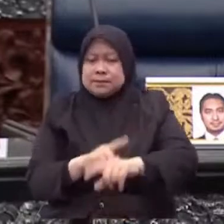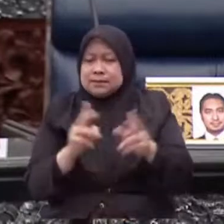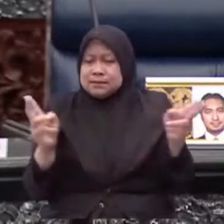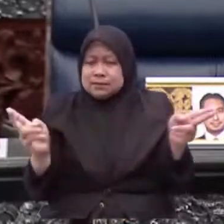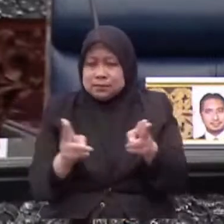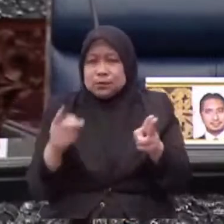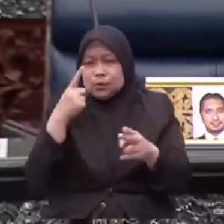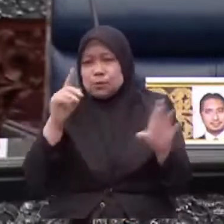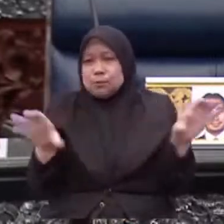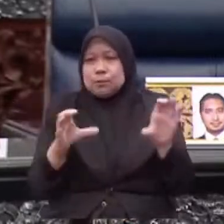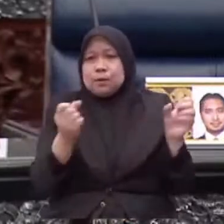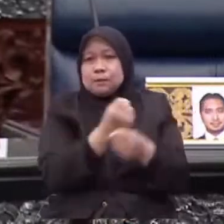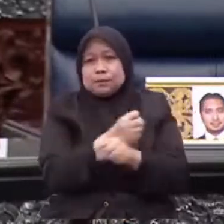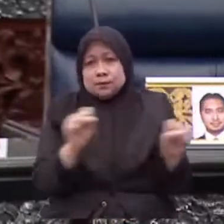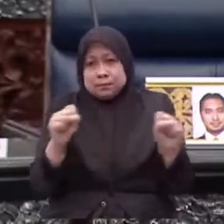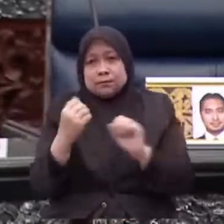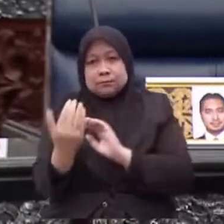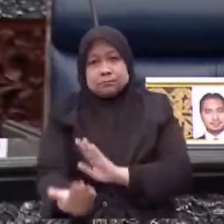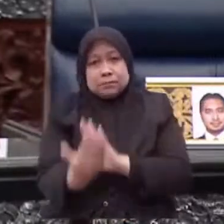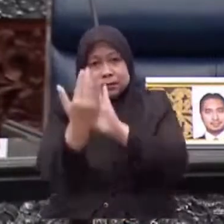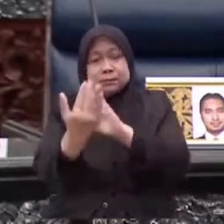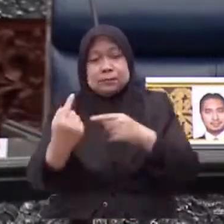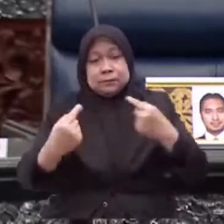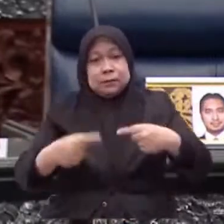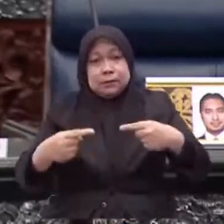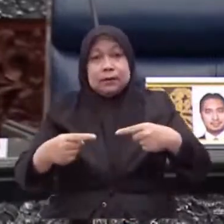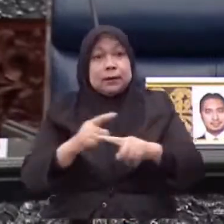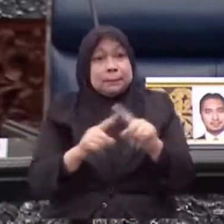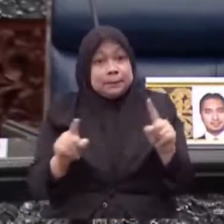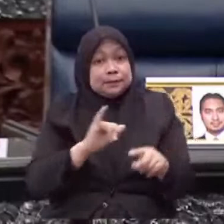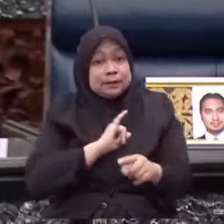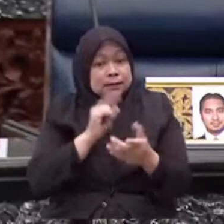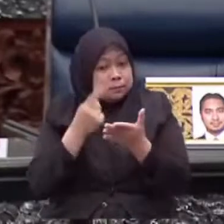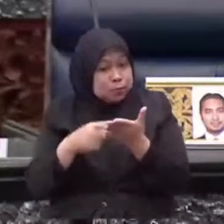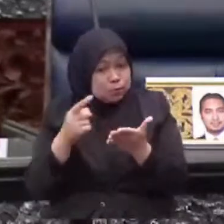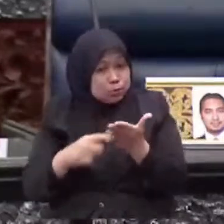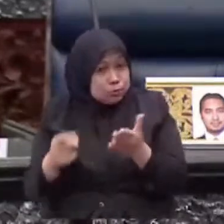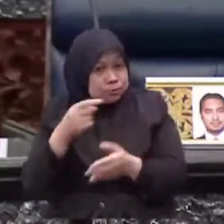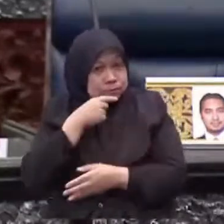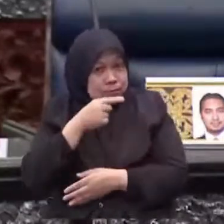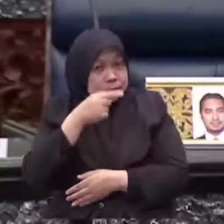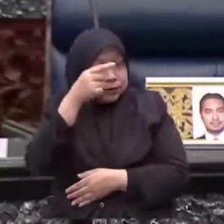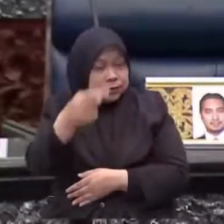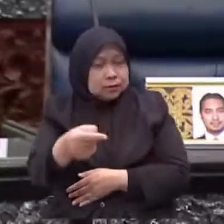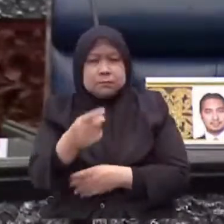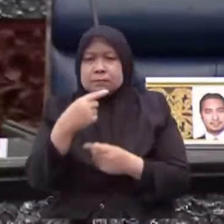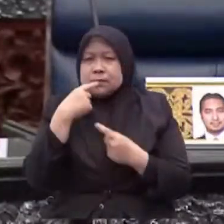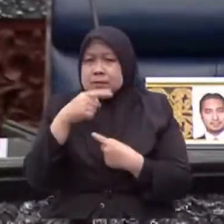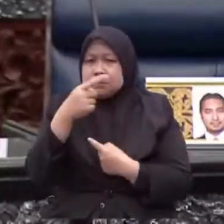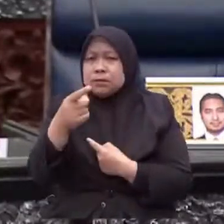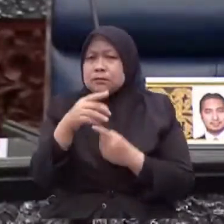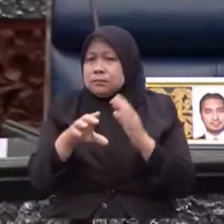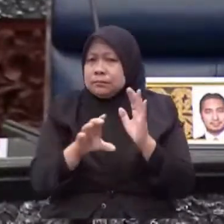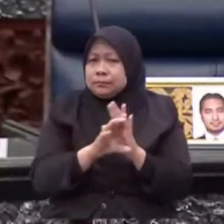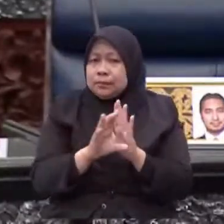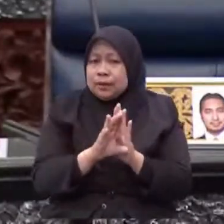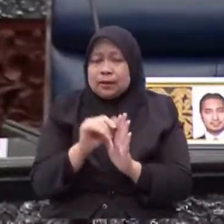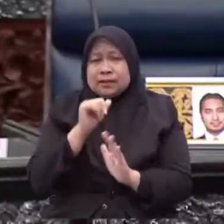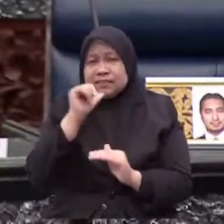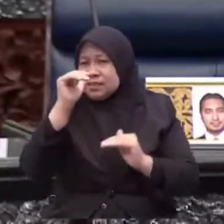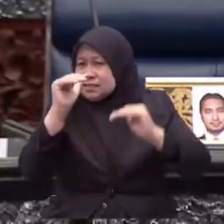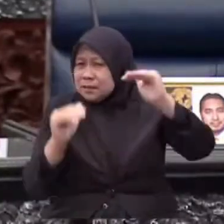untuk membuat persiapan Bagaimana menghadapi substansi ini namun saya merujuk pada kenyataan Ibu menyebut bahwa